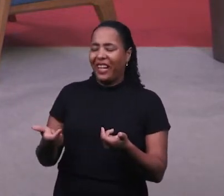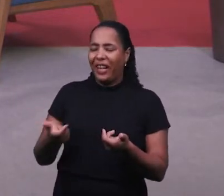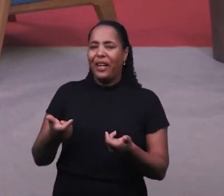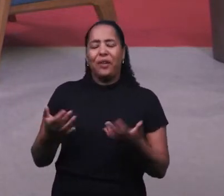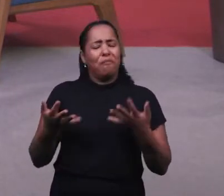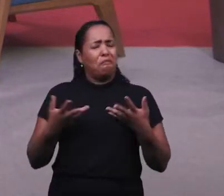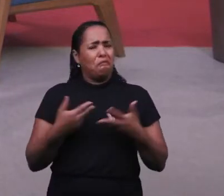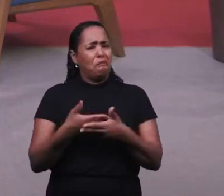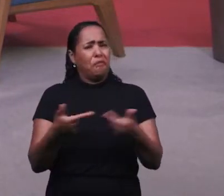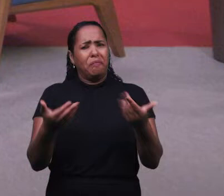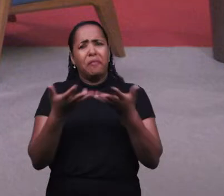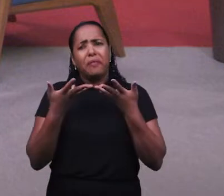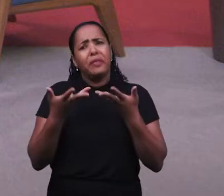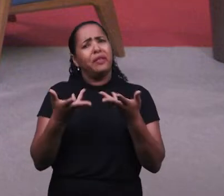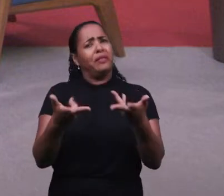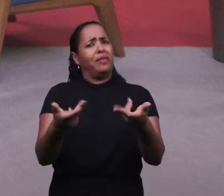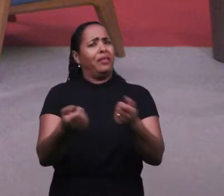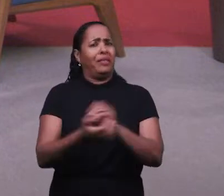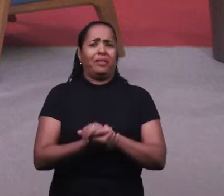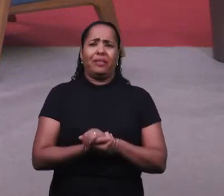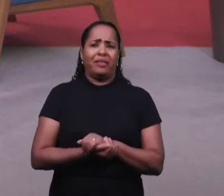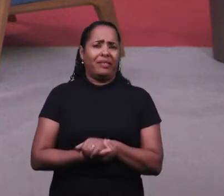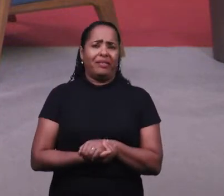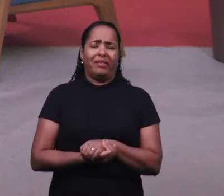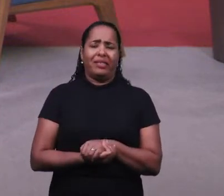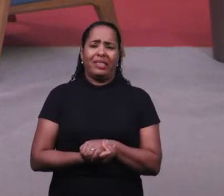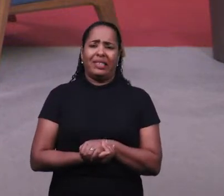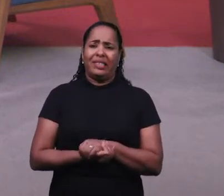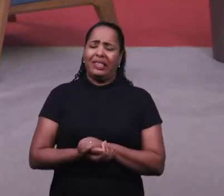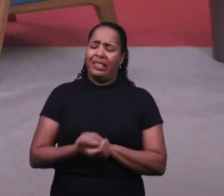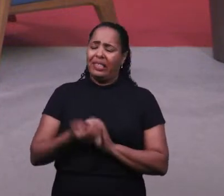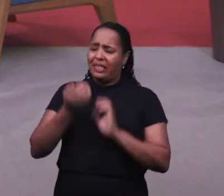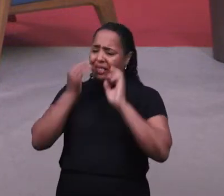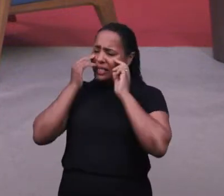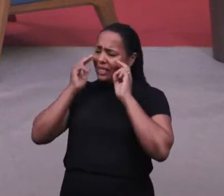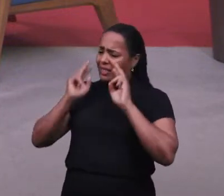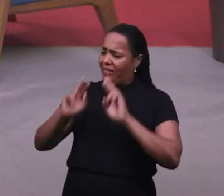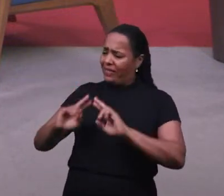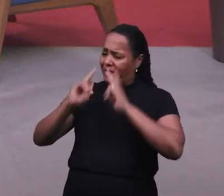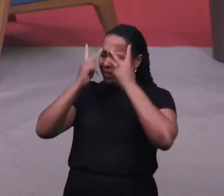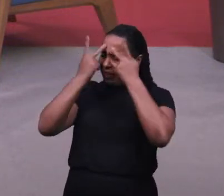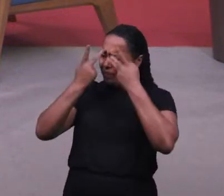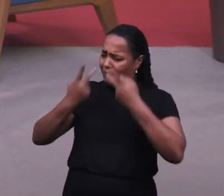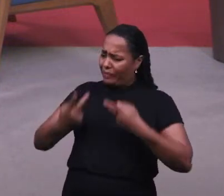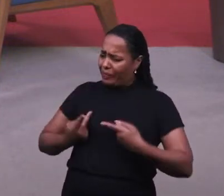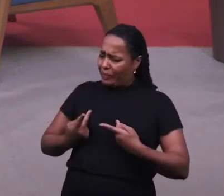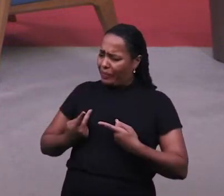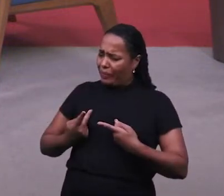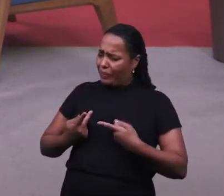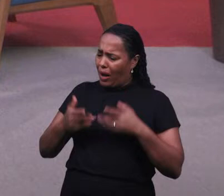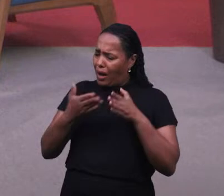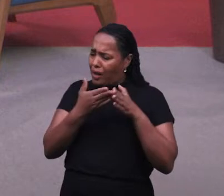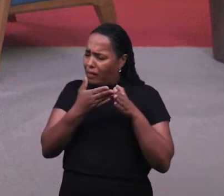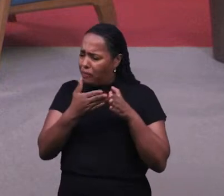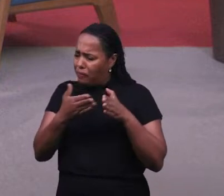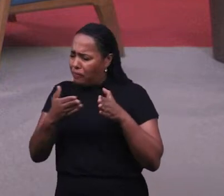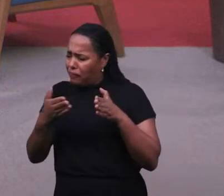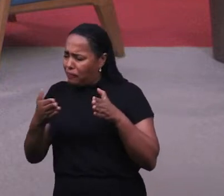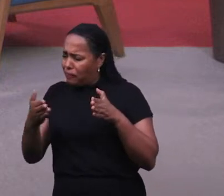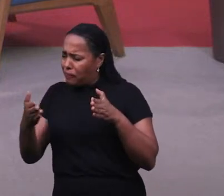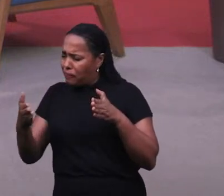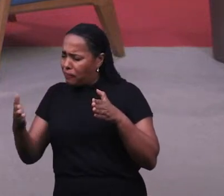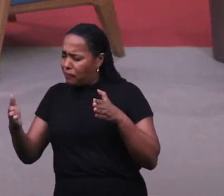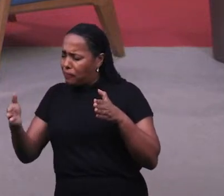pas? Quelle chose merveilleuse. On voit un homme qui arrive à la fin de sa